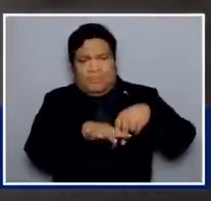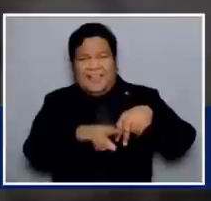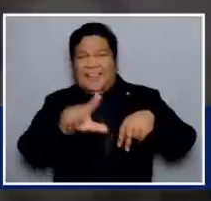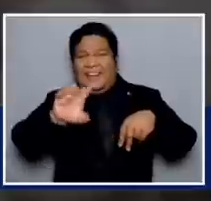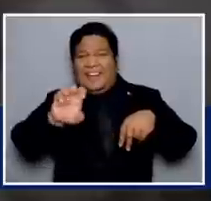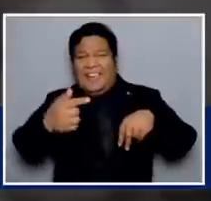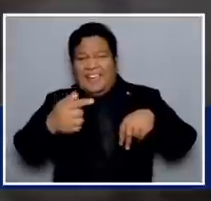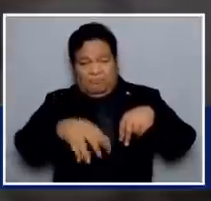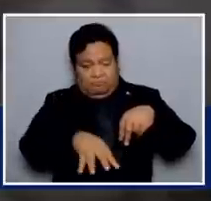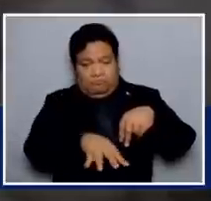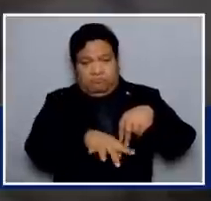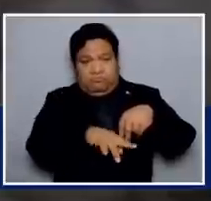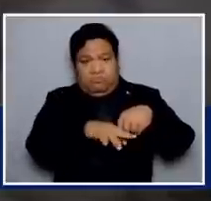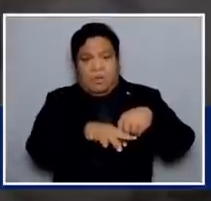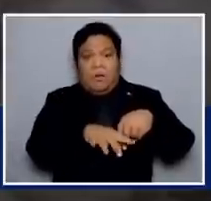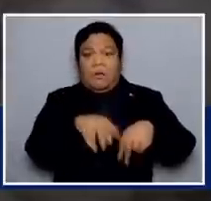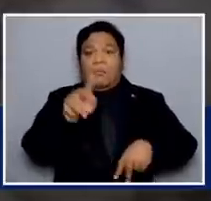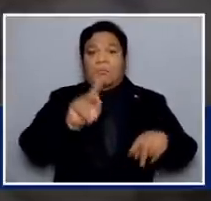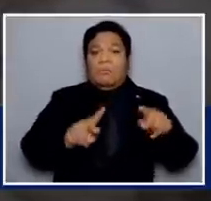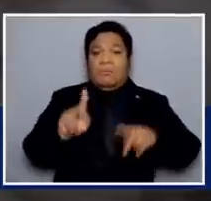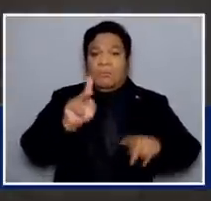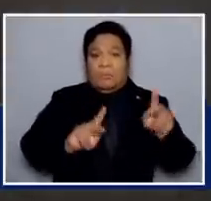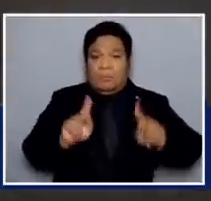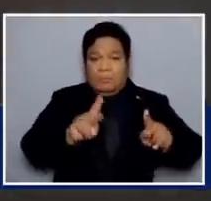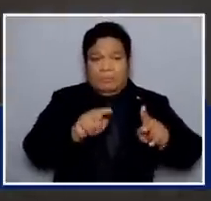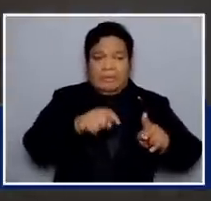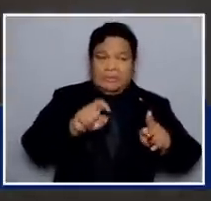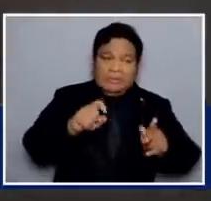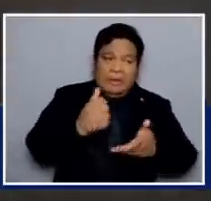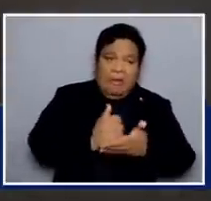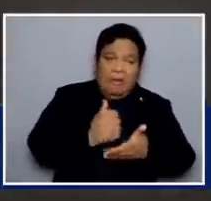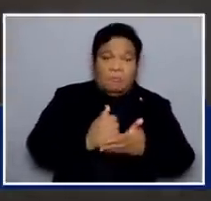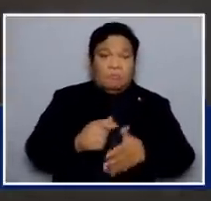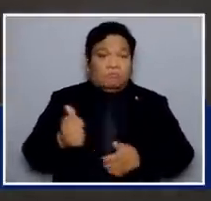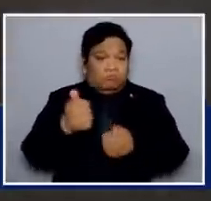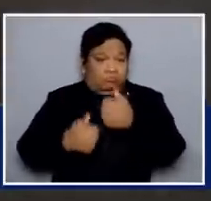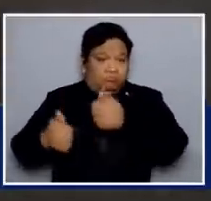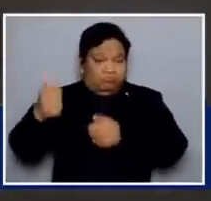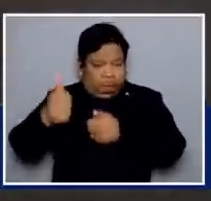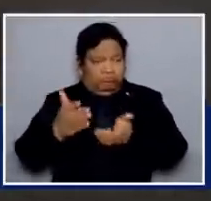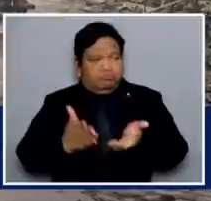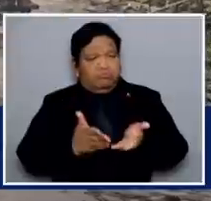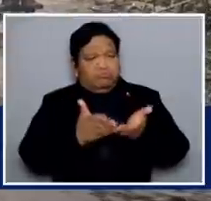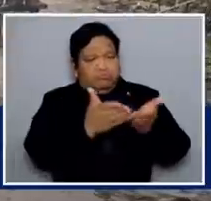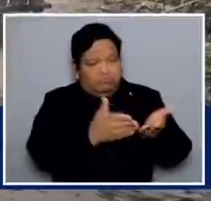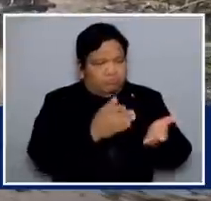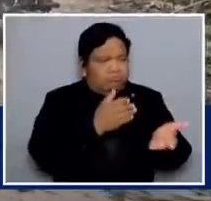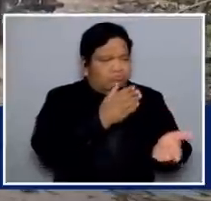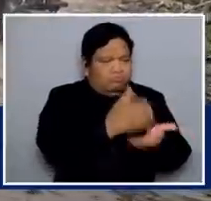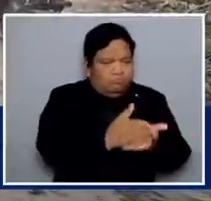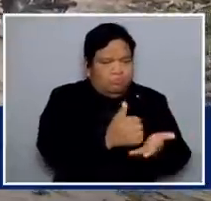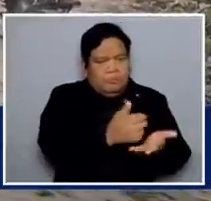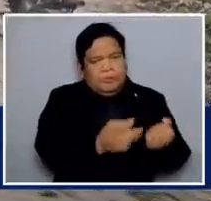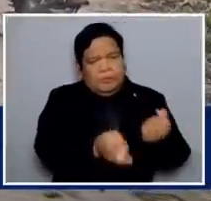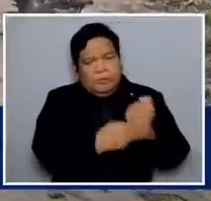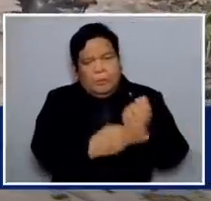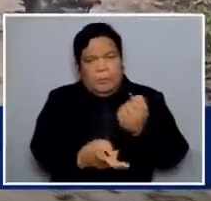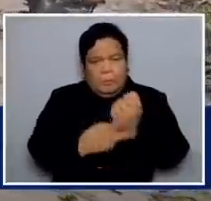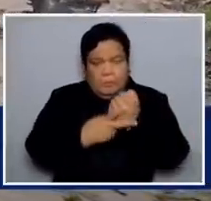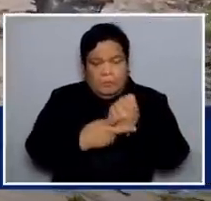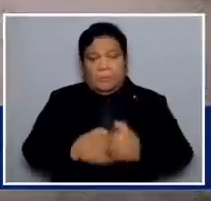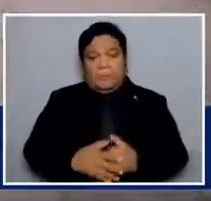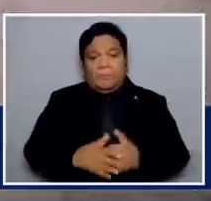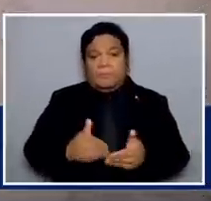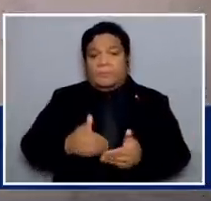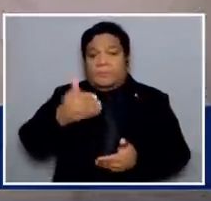na sumaklolo ang mga otoridad para mailikas ang mga binahang residente. Doon po naman sa Tagum City,